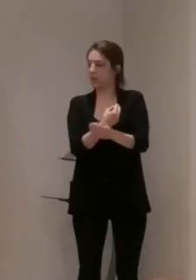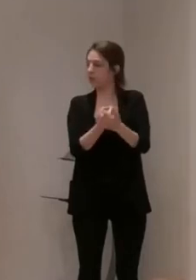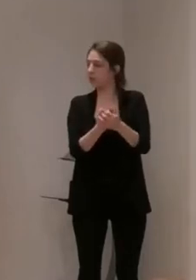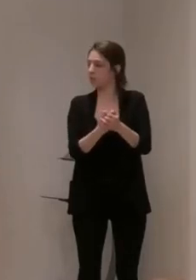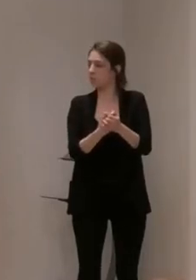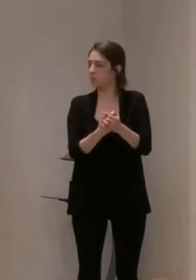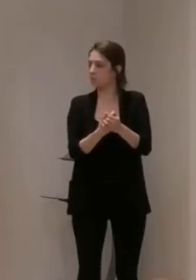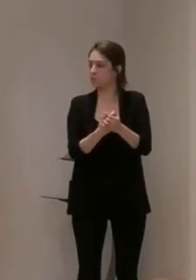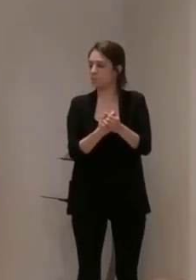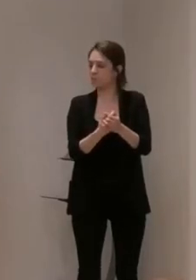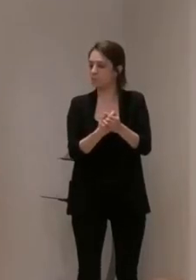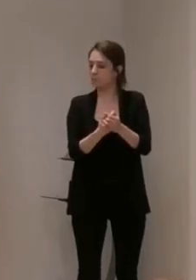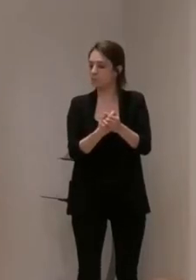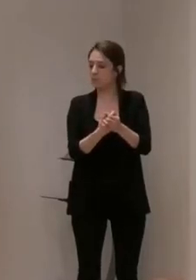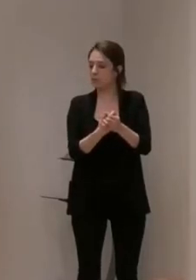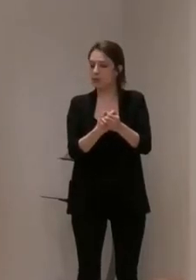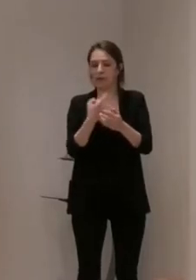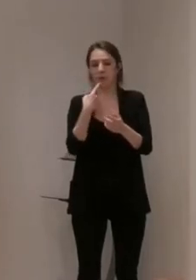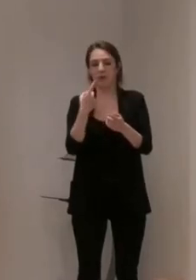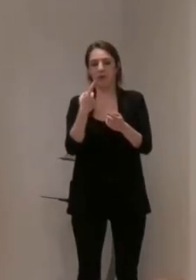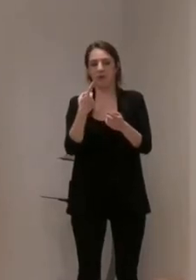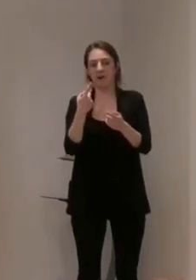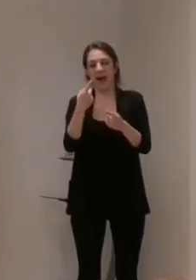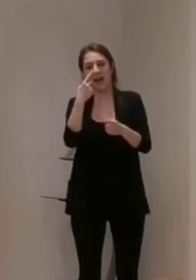No només l'ús, per dir-ho així, pervers,